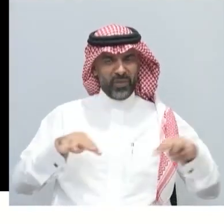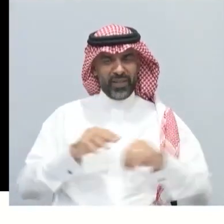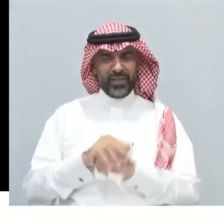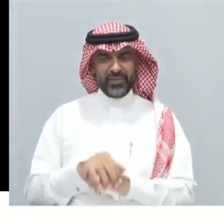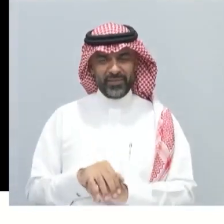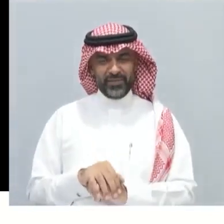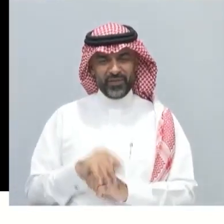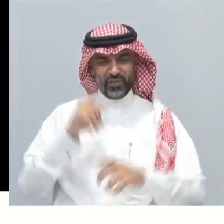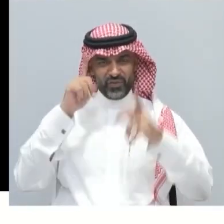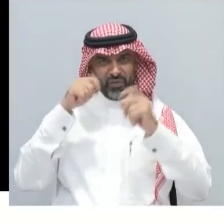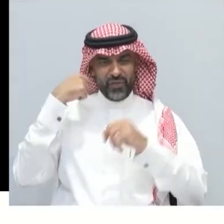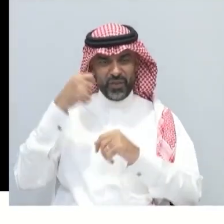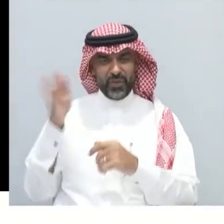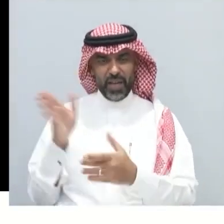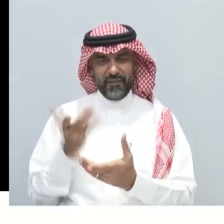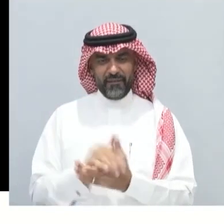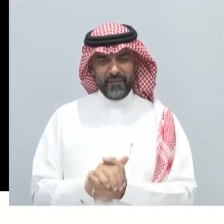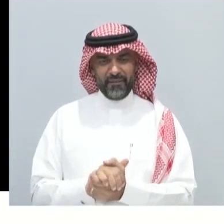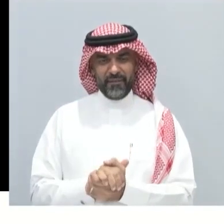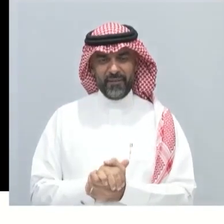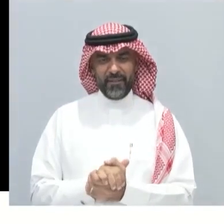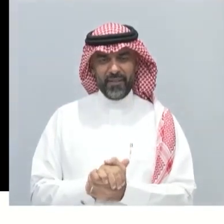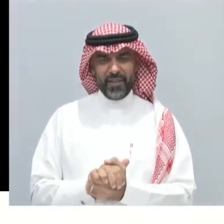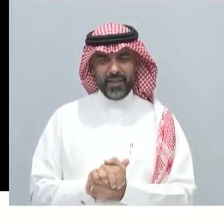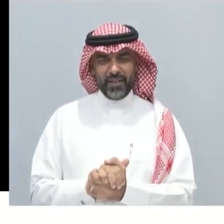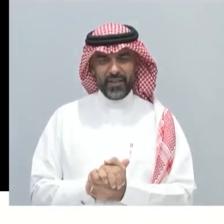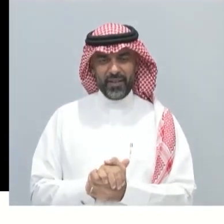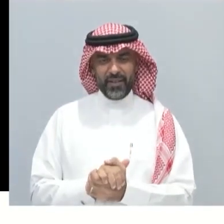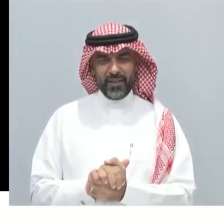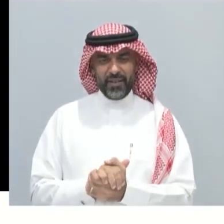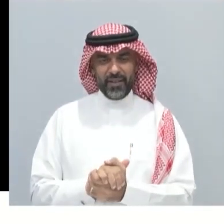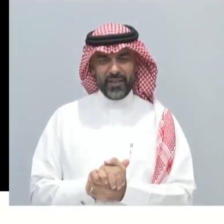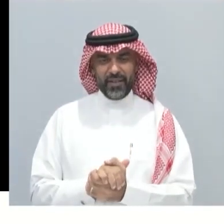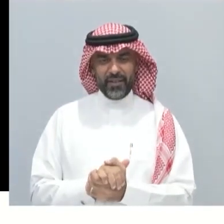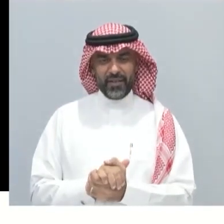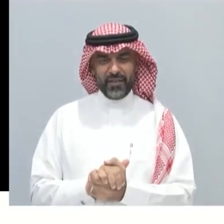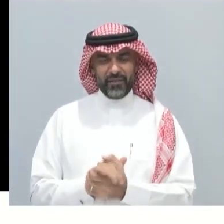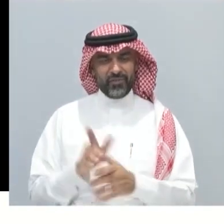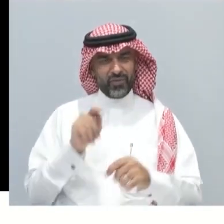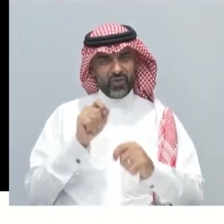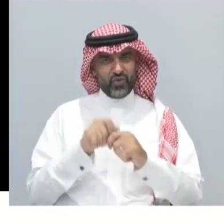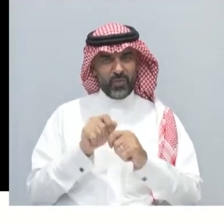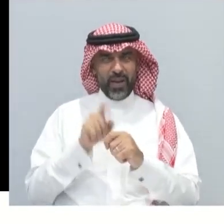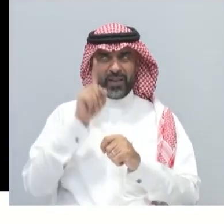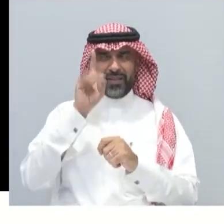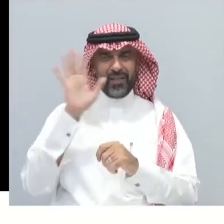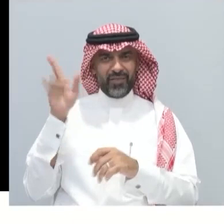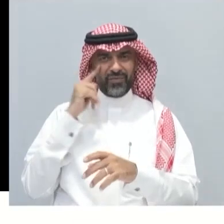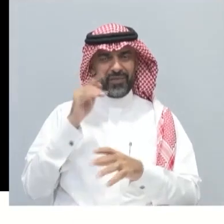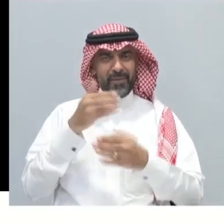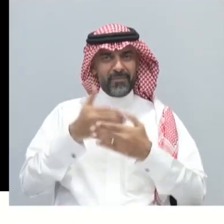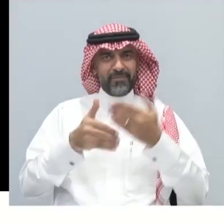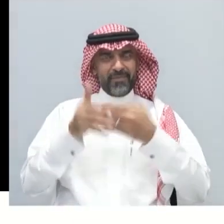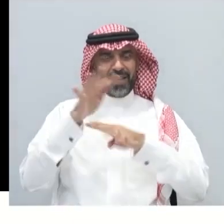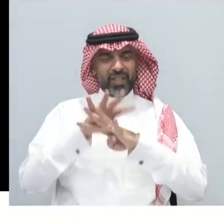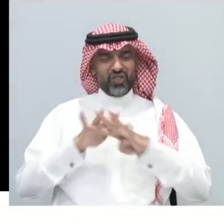نلاحظ هنا في هذا الفيديو الان هنا العنكبوت يقوم ببناء الشبكه